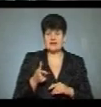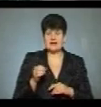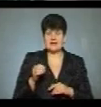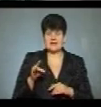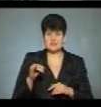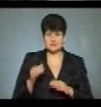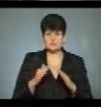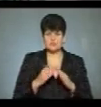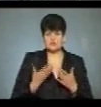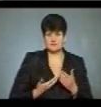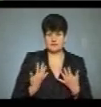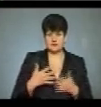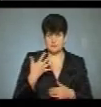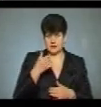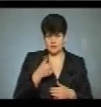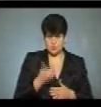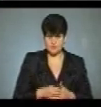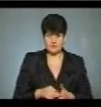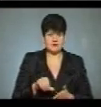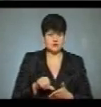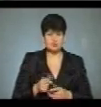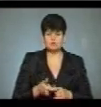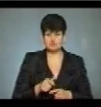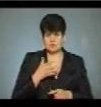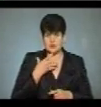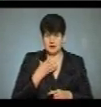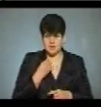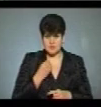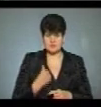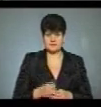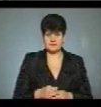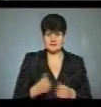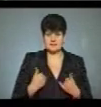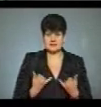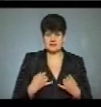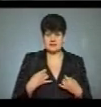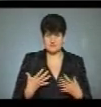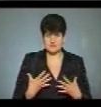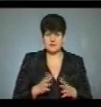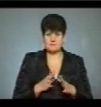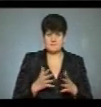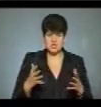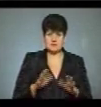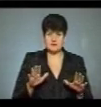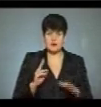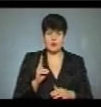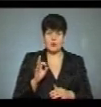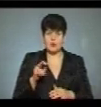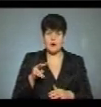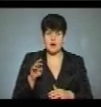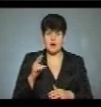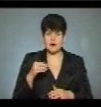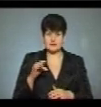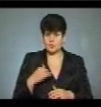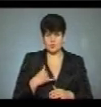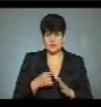пансіонаті проживає 5 років. Виступ дуже гарний. Зараз свята. І найбільше, що колядки співають. У нас такого в Донбасі